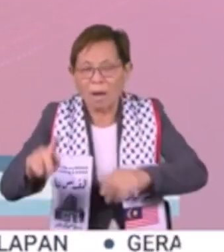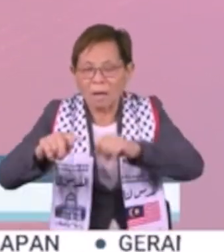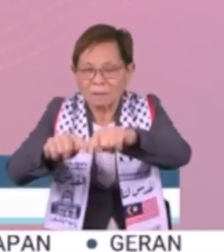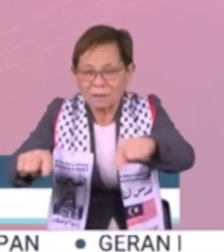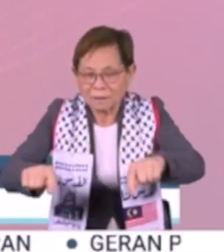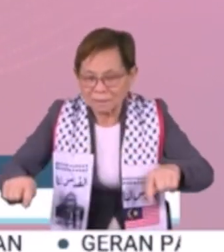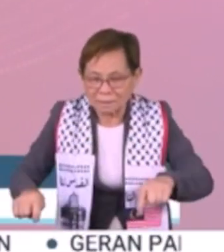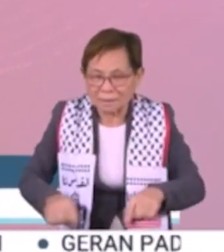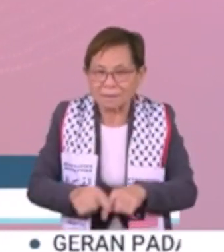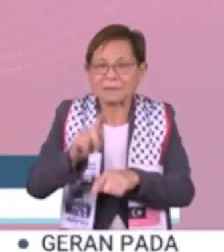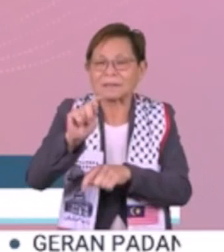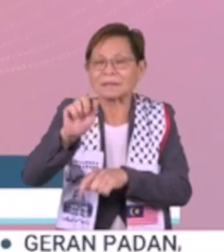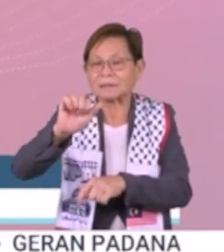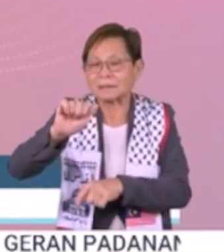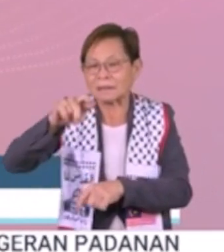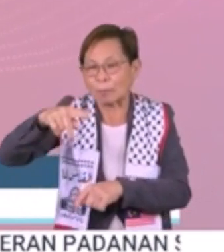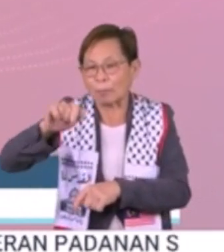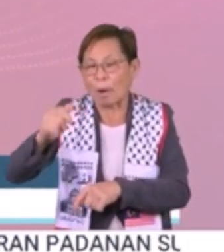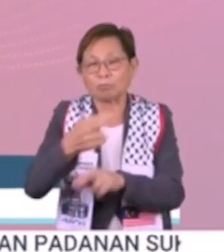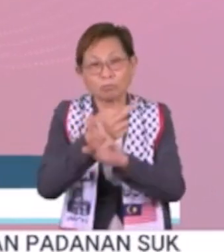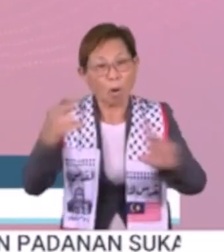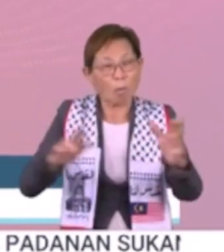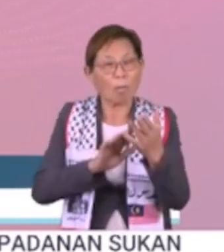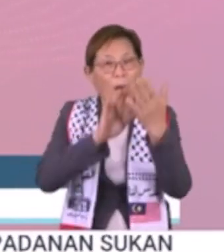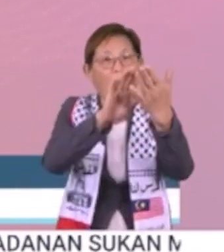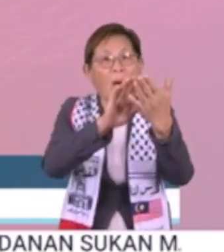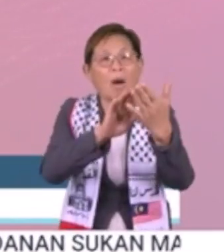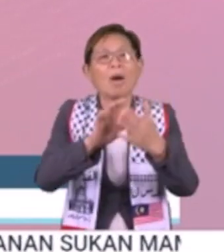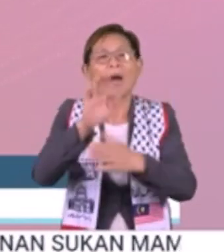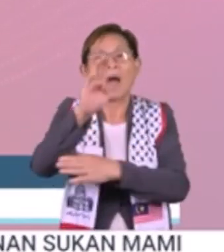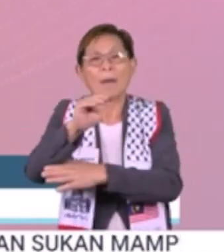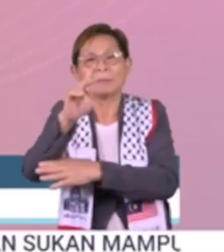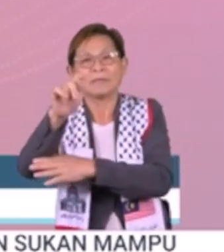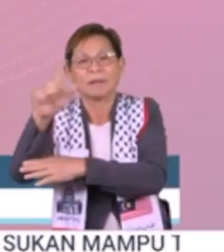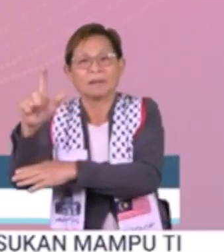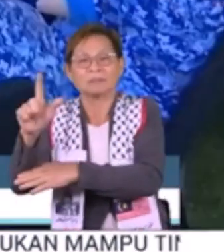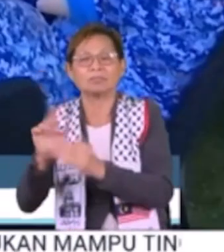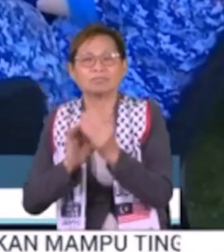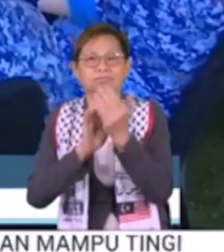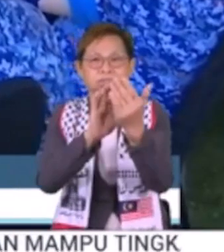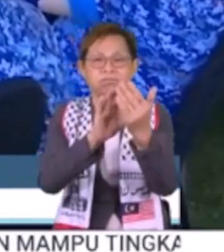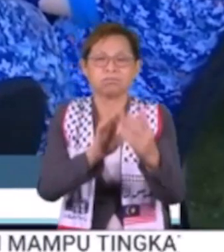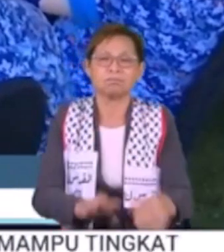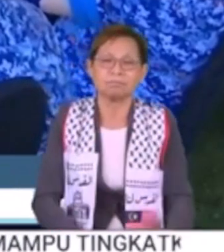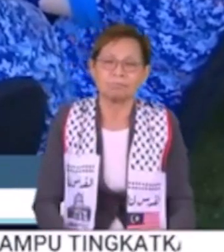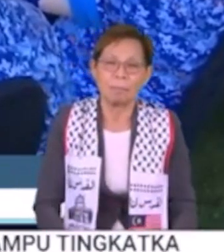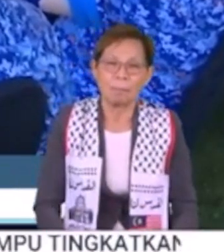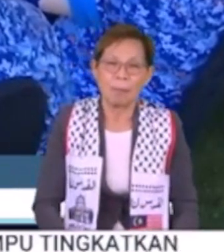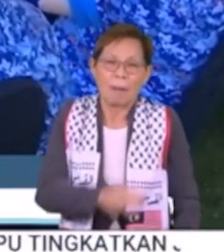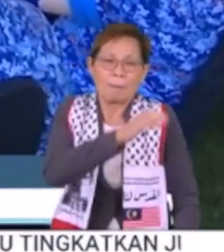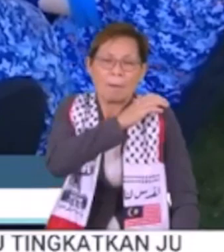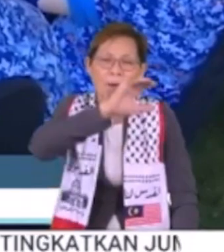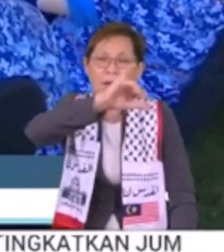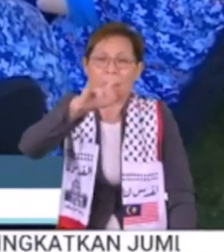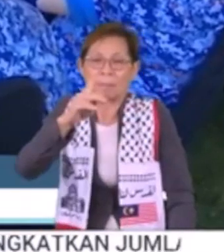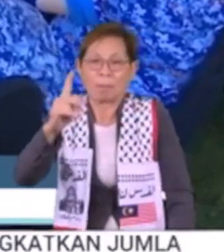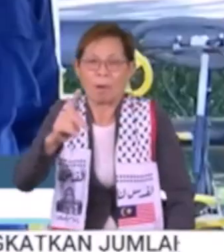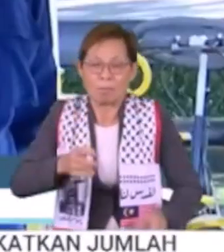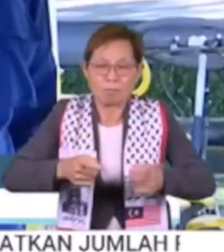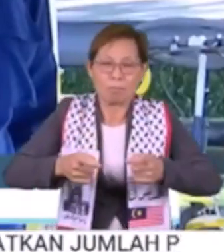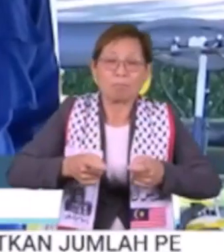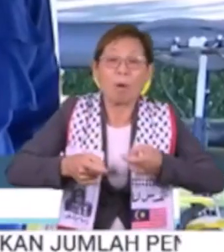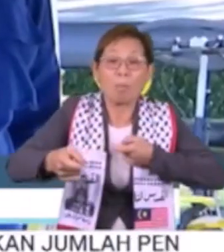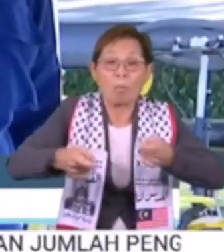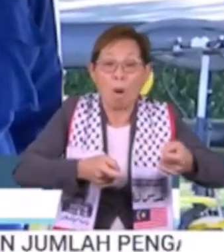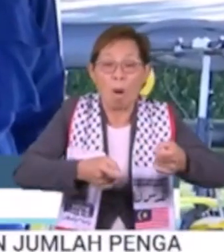Tasik temoh tapah I sebagai persediaan menghadapi monsun timur laut mtl pengerusi jawatankuasa pengurusan